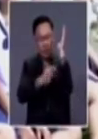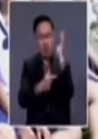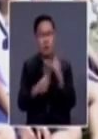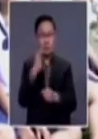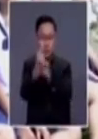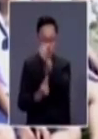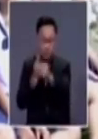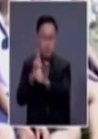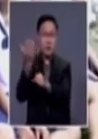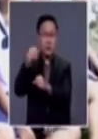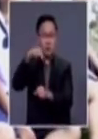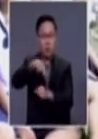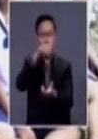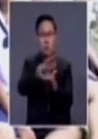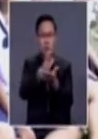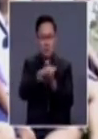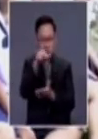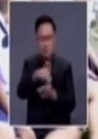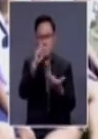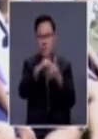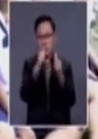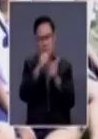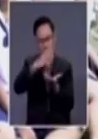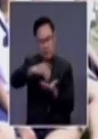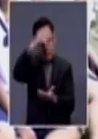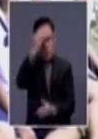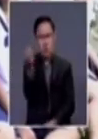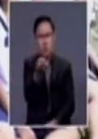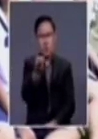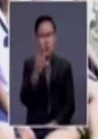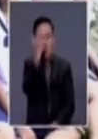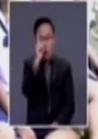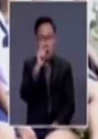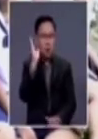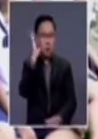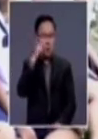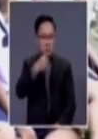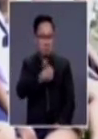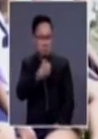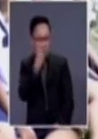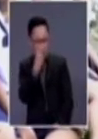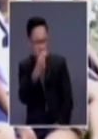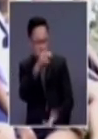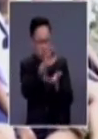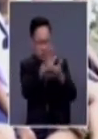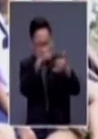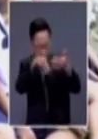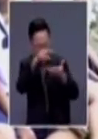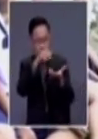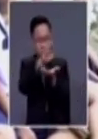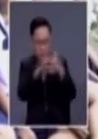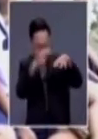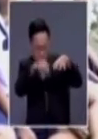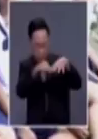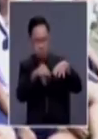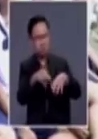งนี้ประสบปัญหาเรื่องของจำนวนนักเรียนที่ค่อนข้างน้อยเพราะว่าพ่อแม่ผู้ปกครองนั้นขาดความเชื่อมั่นที่จะส่งบุตรหลานมาเรียนที่นี่รวมถึ